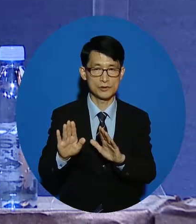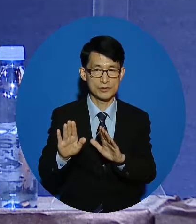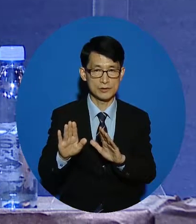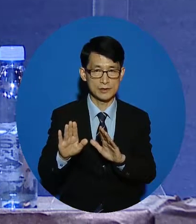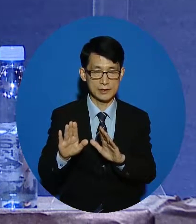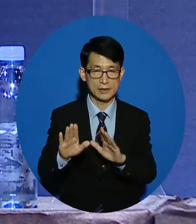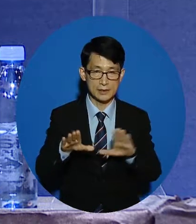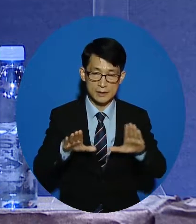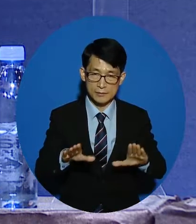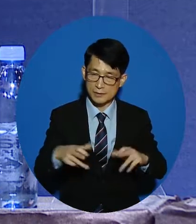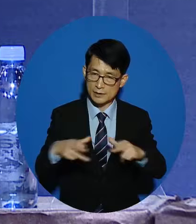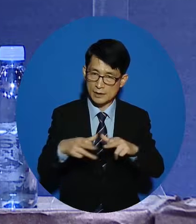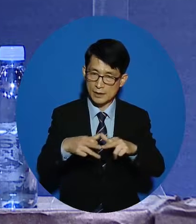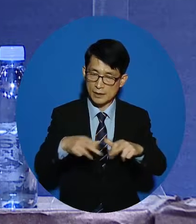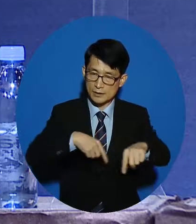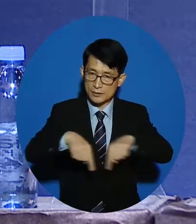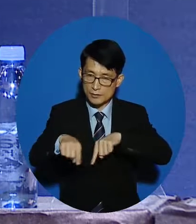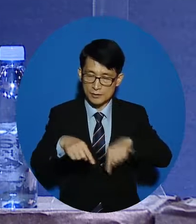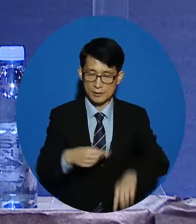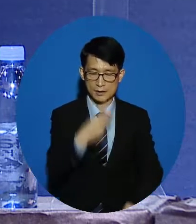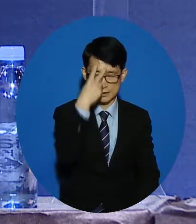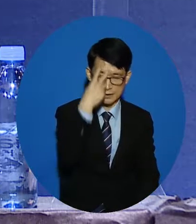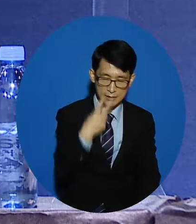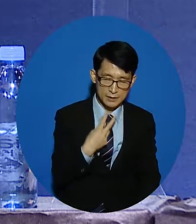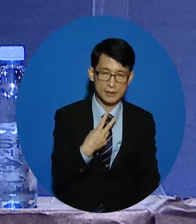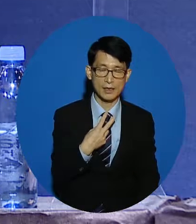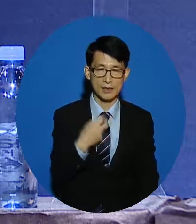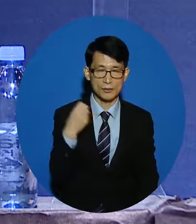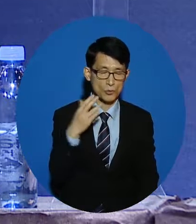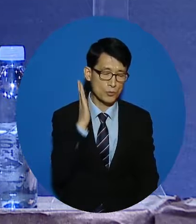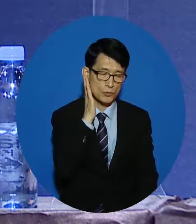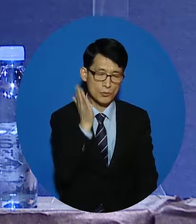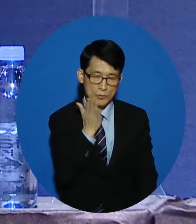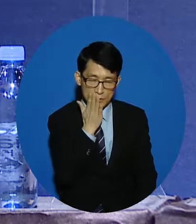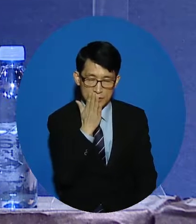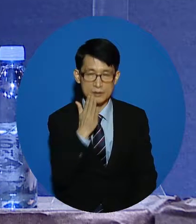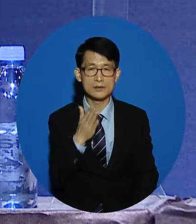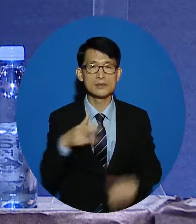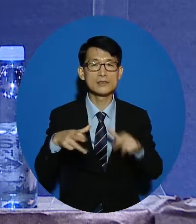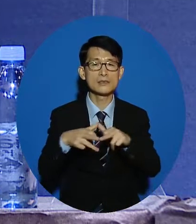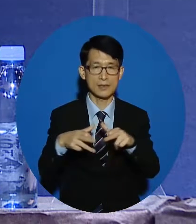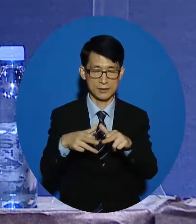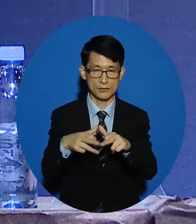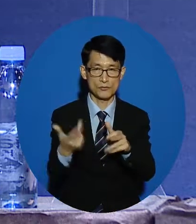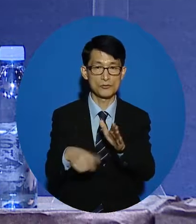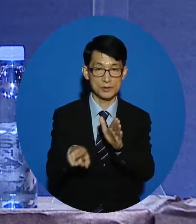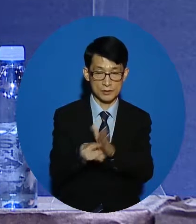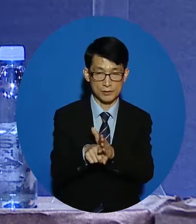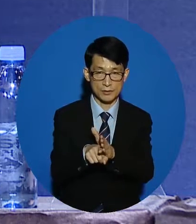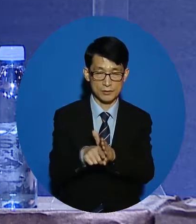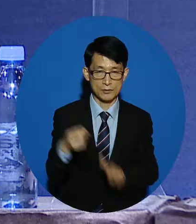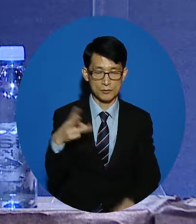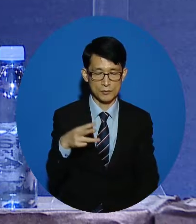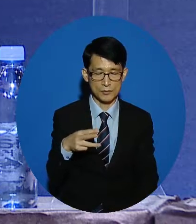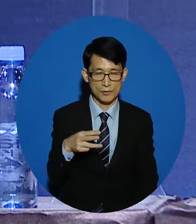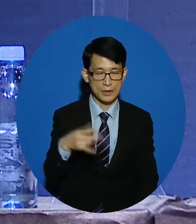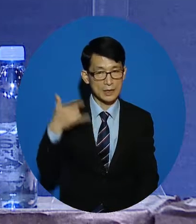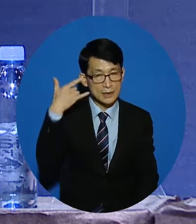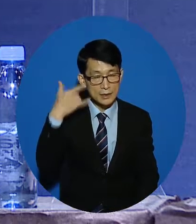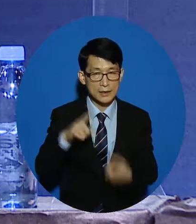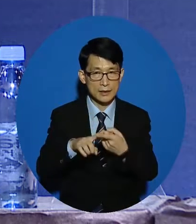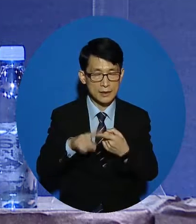시대의 장애인 정책, 시각장애인, 청각장애인으로 대변되는 감각장애인이 겪는